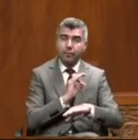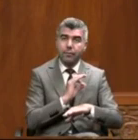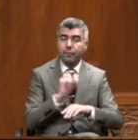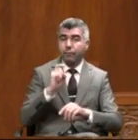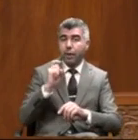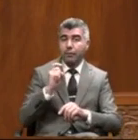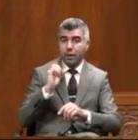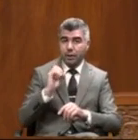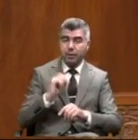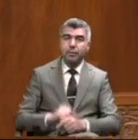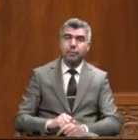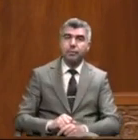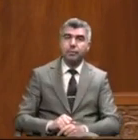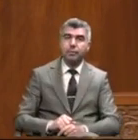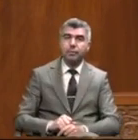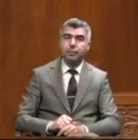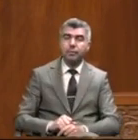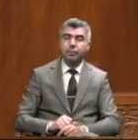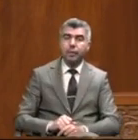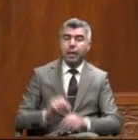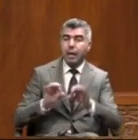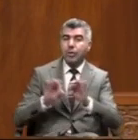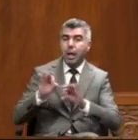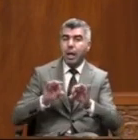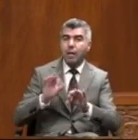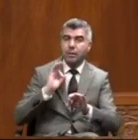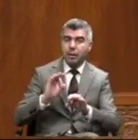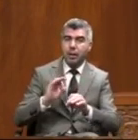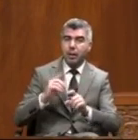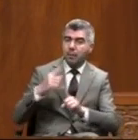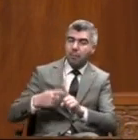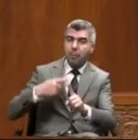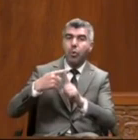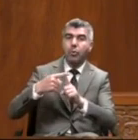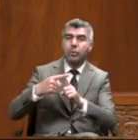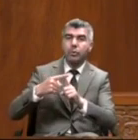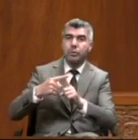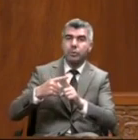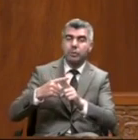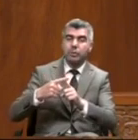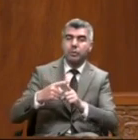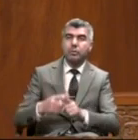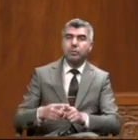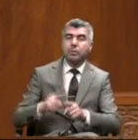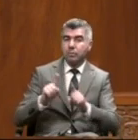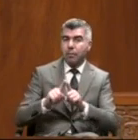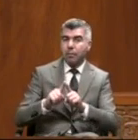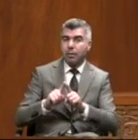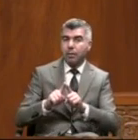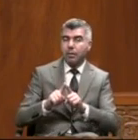اجراءات تعمل في نهايه المطاف على الرفع من ظروف